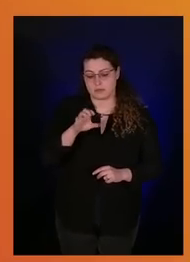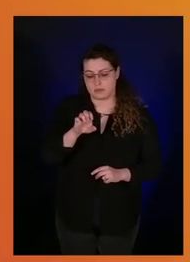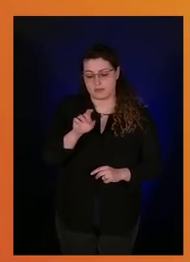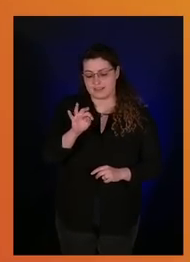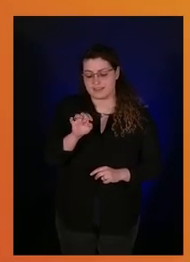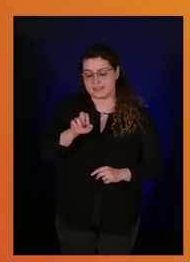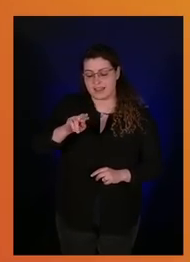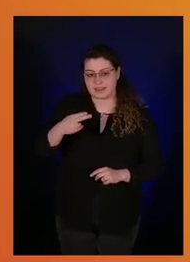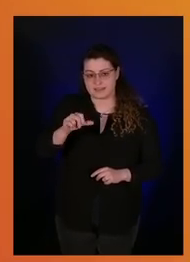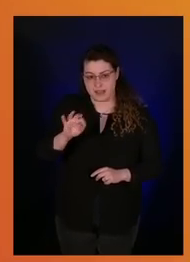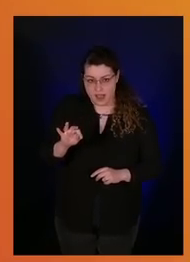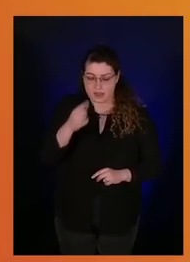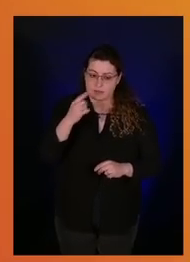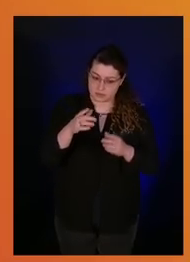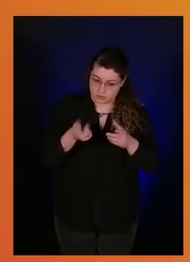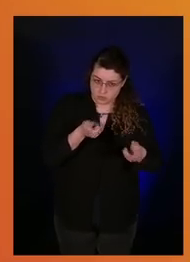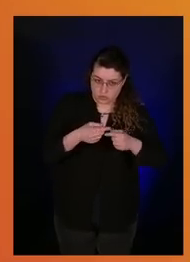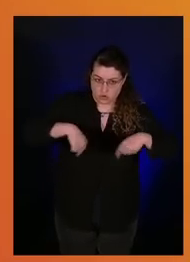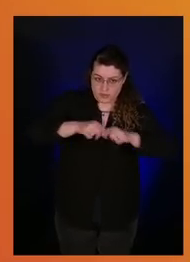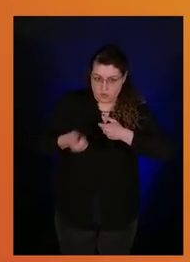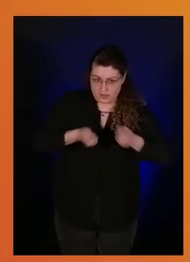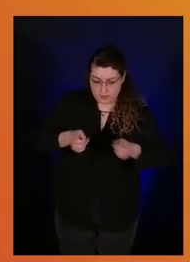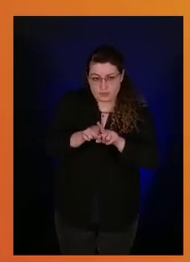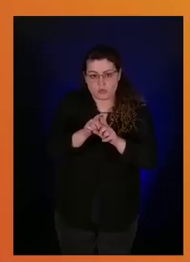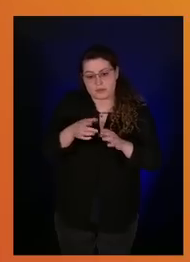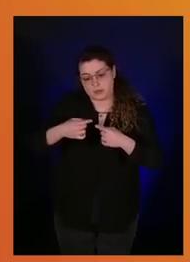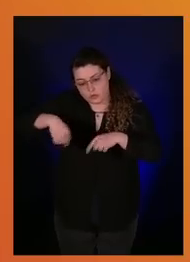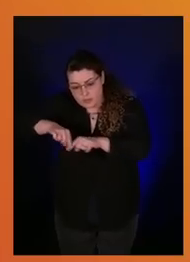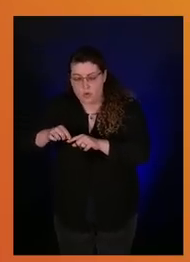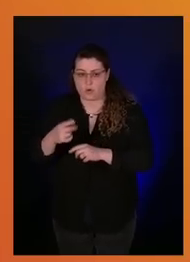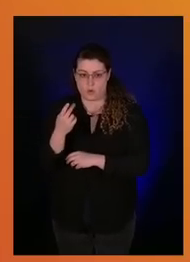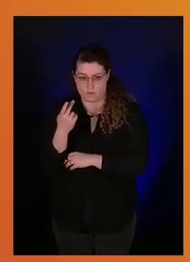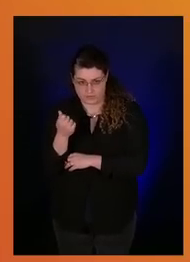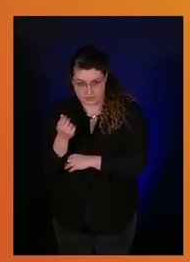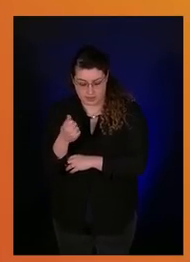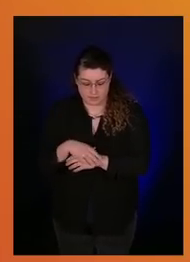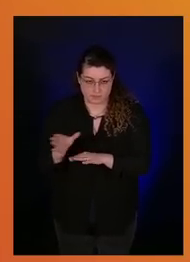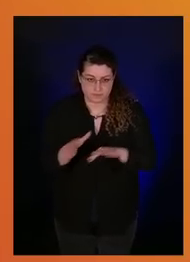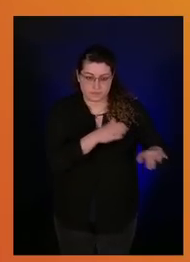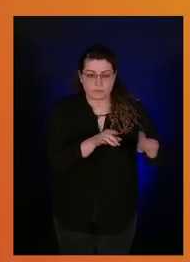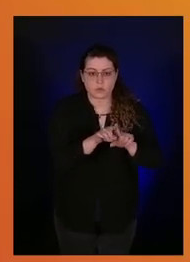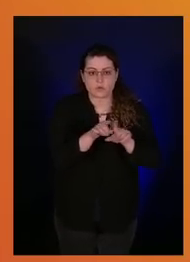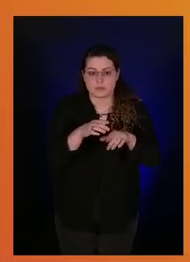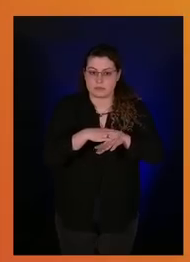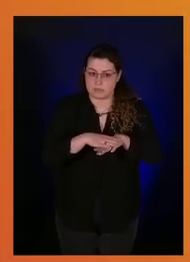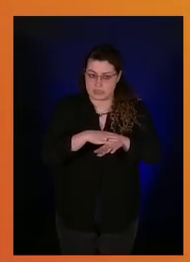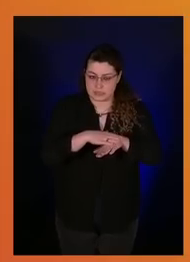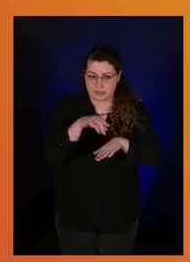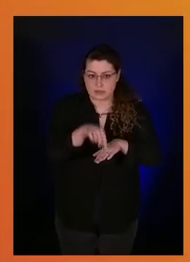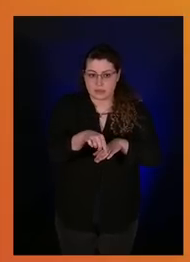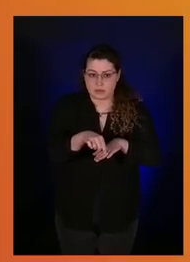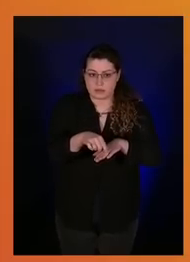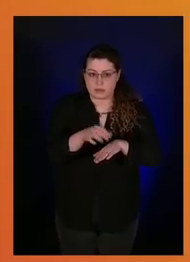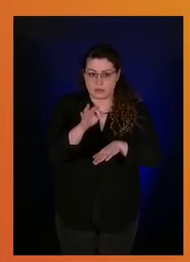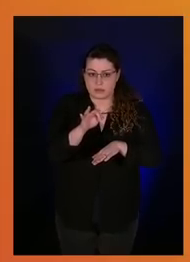comité exécutif national et de la commission économie. On accueille également pour les partis politiques la France insoumise,